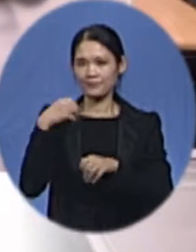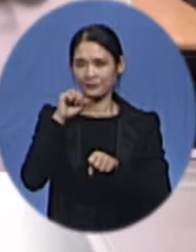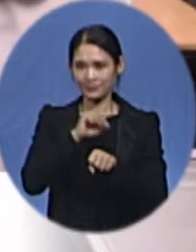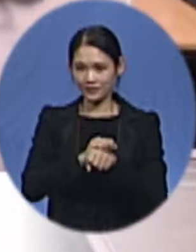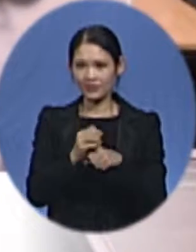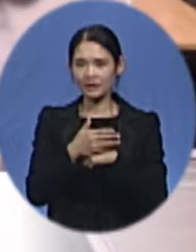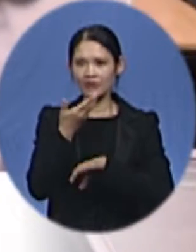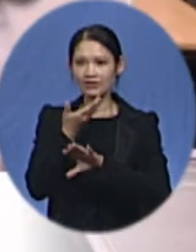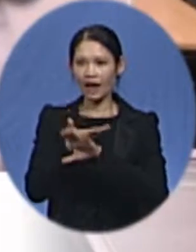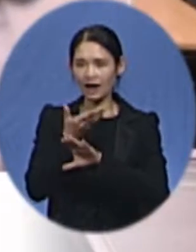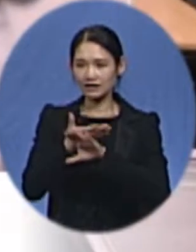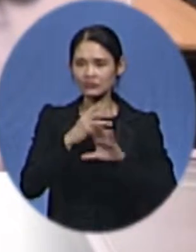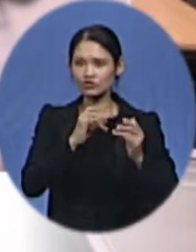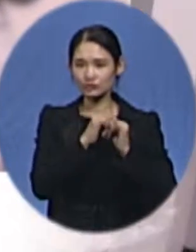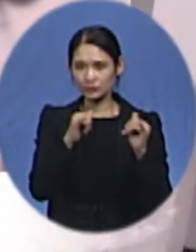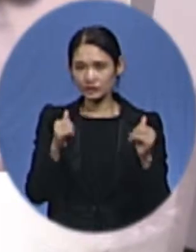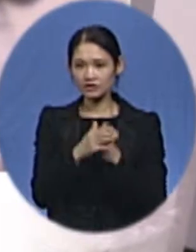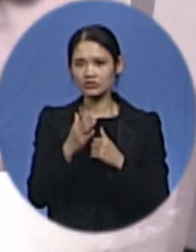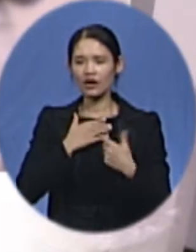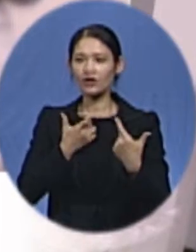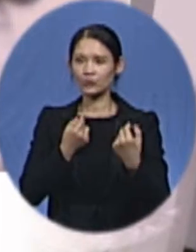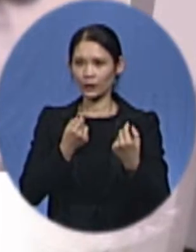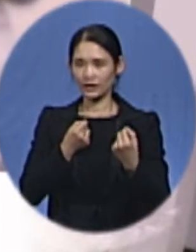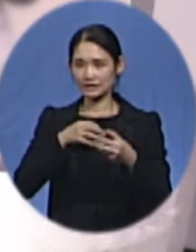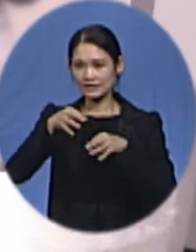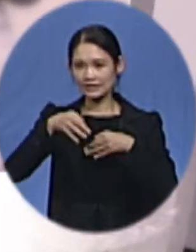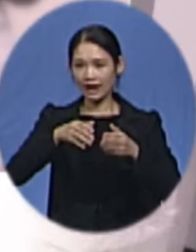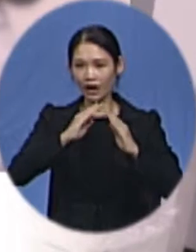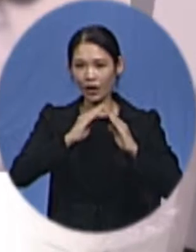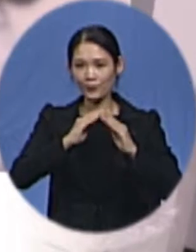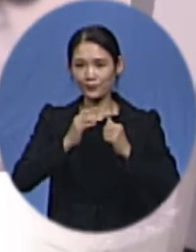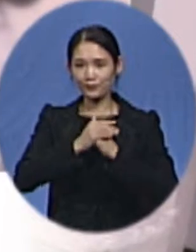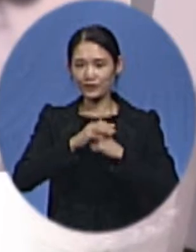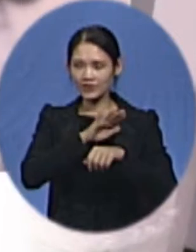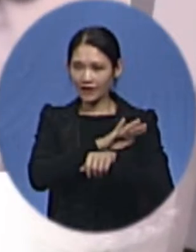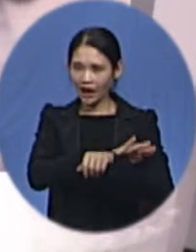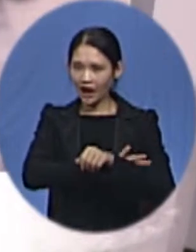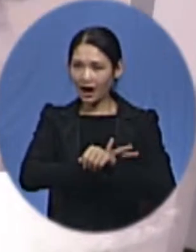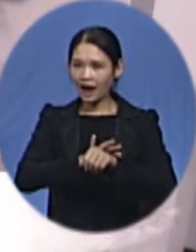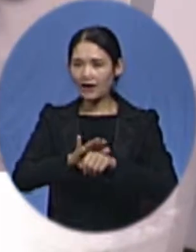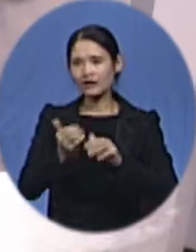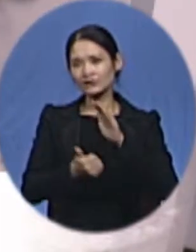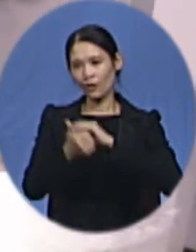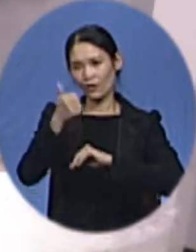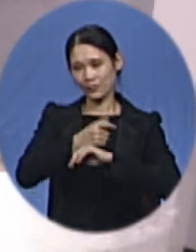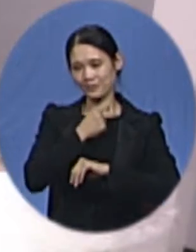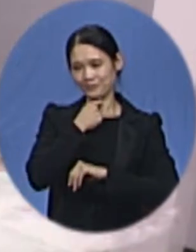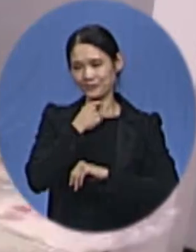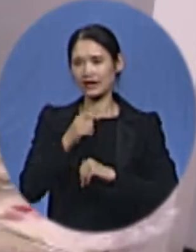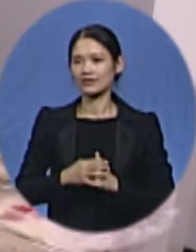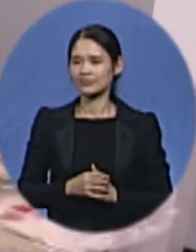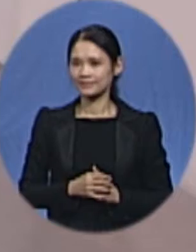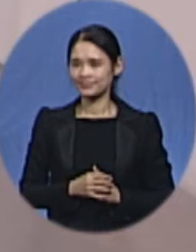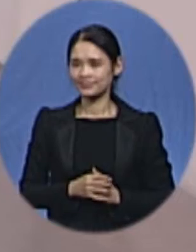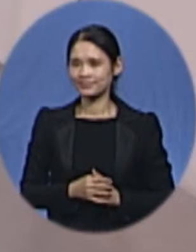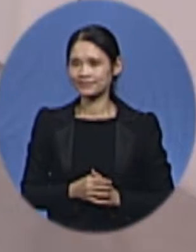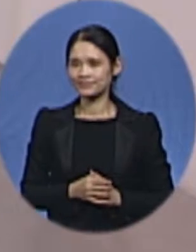다른 세터민들도 이제 저랑 같은 이런 참호 과제를 차려가지고 잘 됐으면 좋겠습니다.